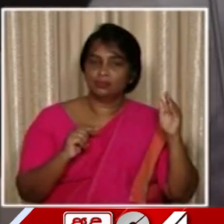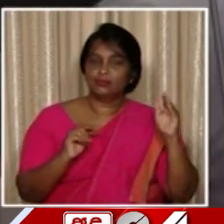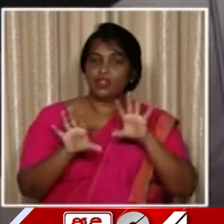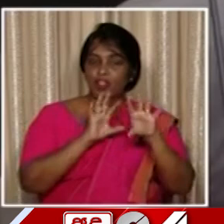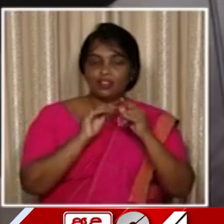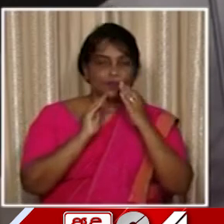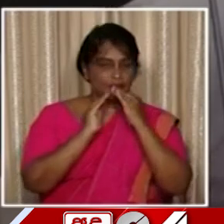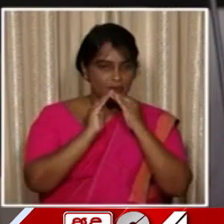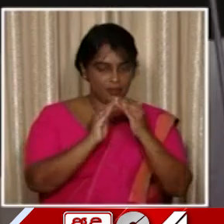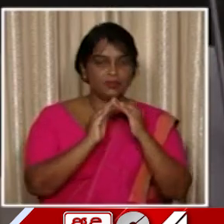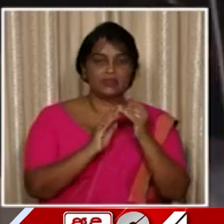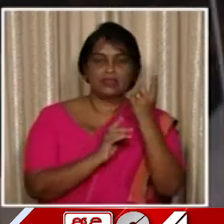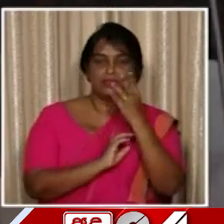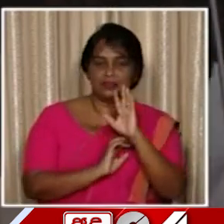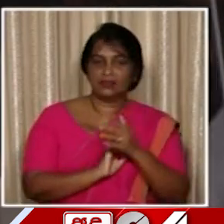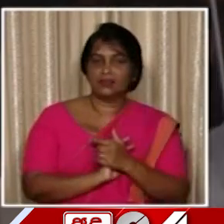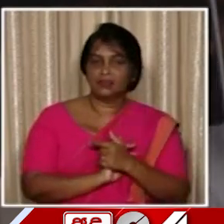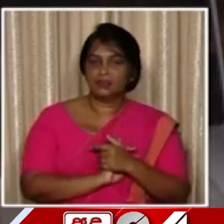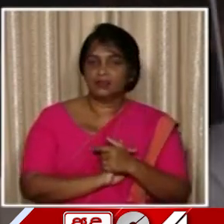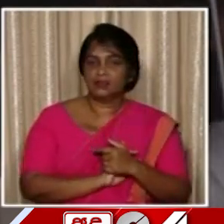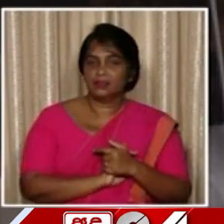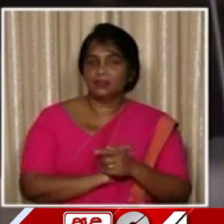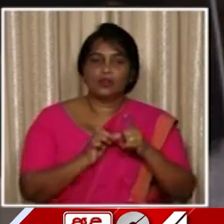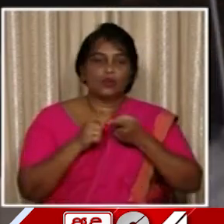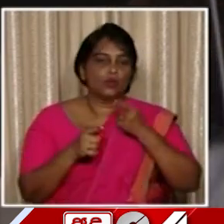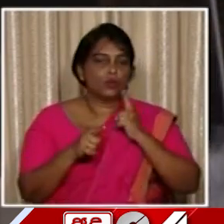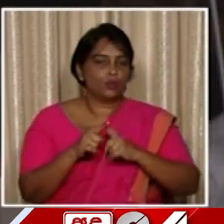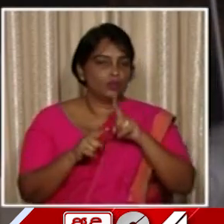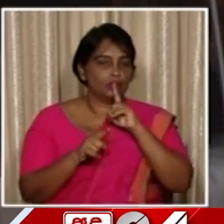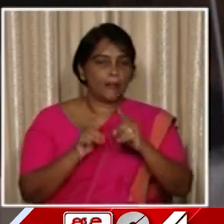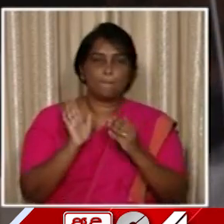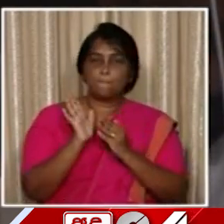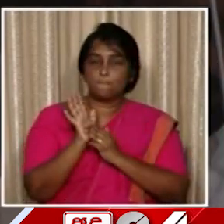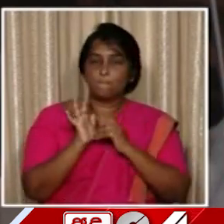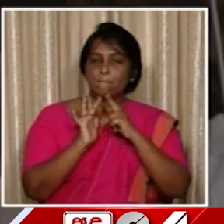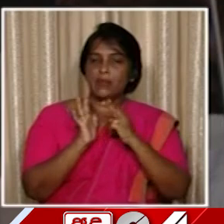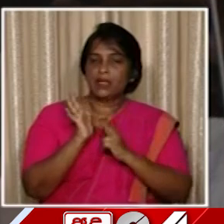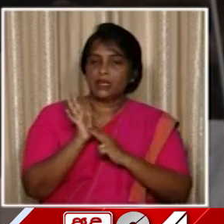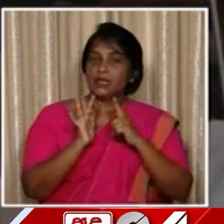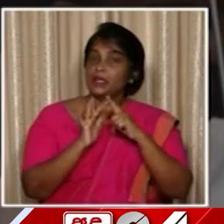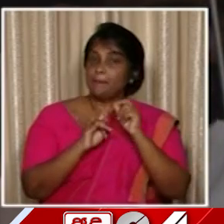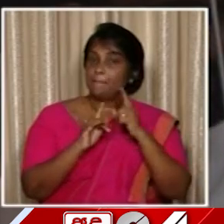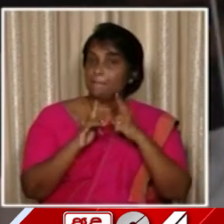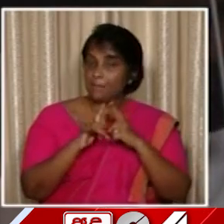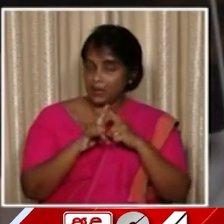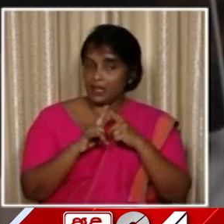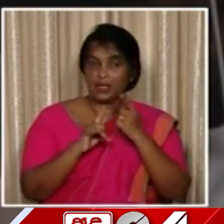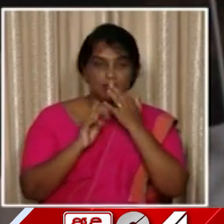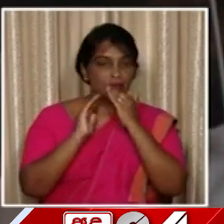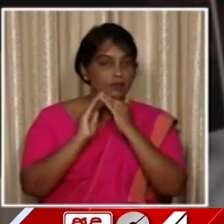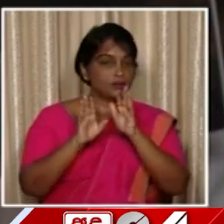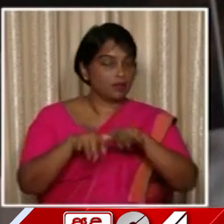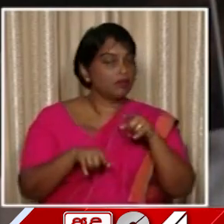තෝරාගත් පාසල් කීපයක නිසා. එතකොට දැන් උදාහරණයක් ගත්තොත් මිනිපේ වගේ කලාපවල ඉන්න ඒ පාසල්වල